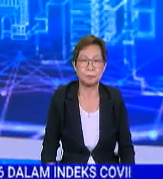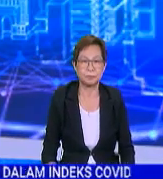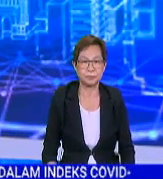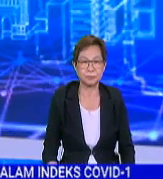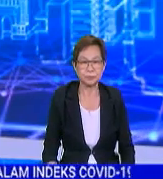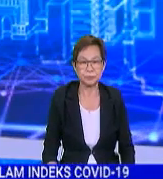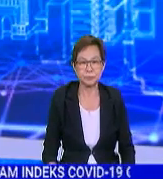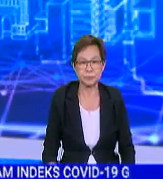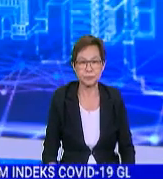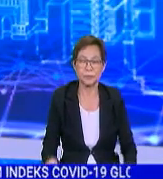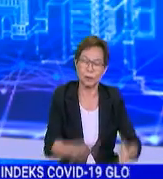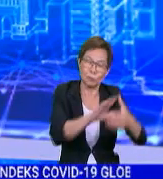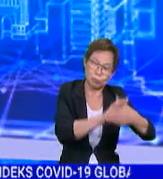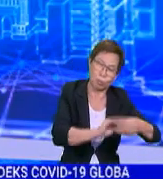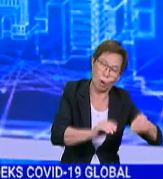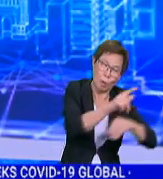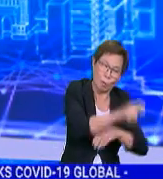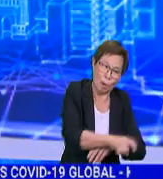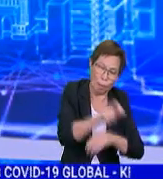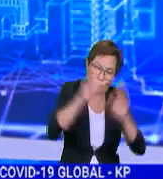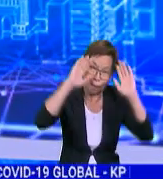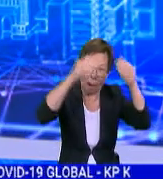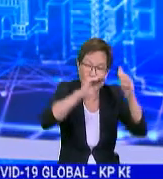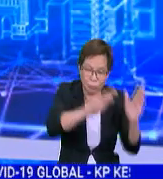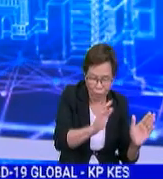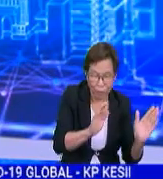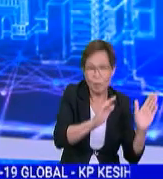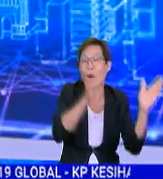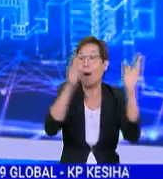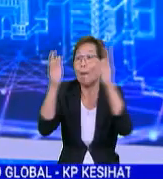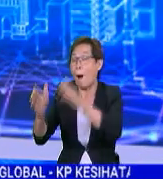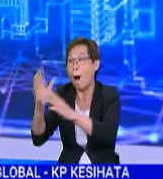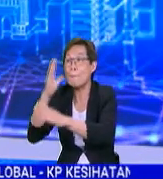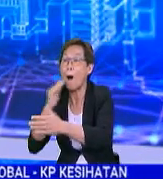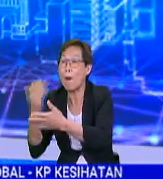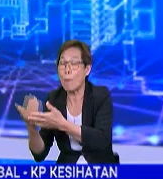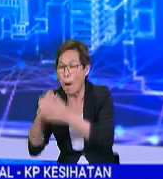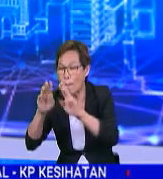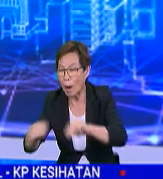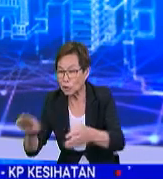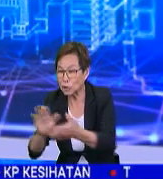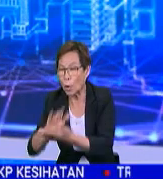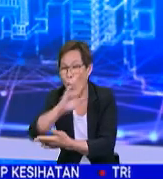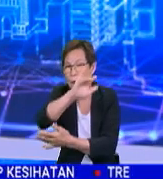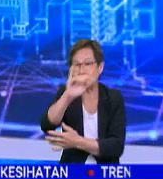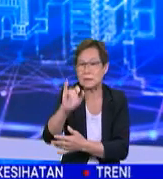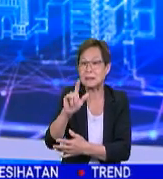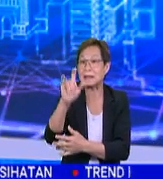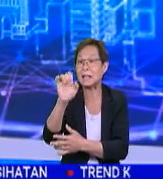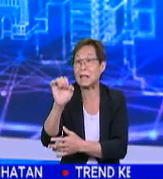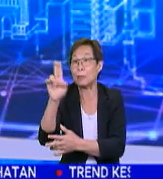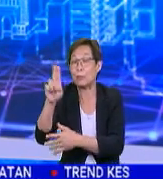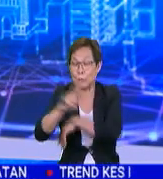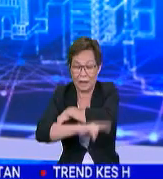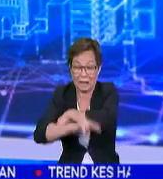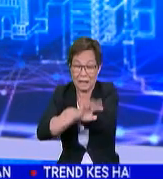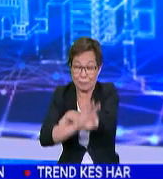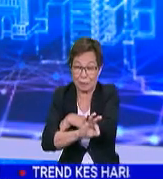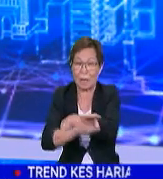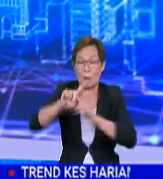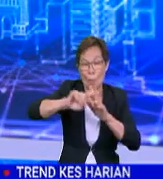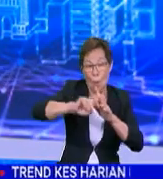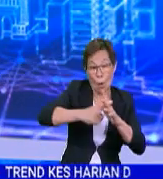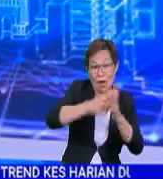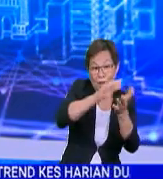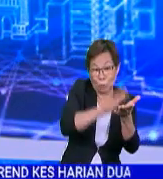Hai dari kisah penduduk di Pahang beralih pula kepada pengalaman baharu pelajar sekolah di jelebu Negeri 9 mereka yang memerlukan